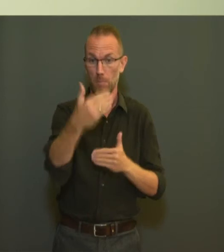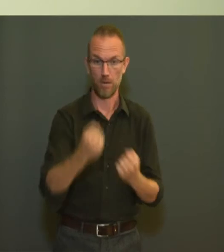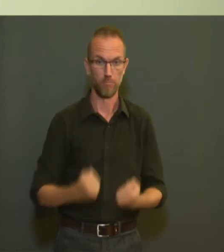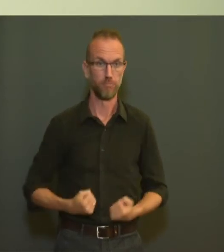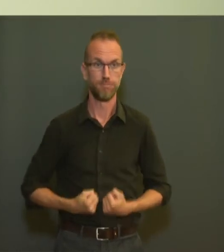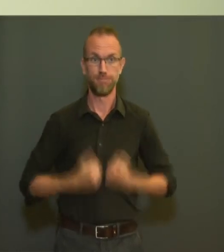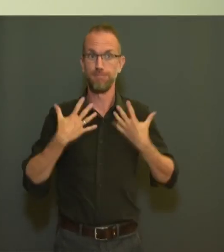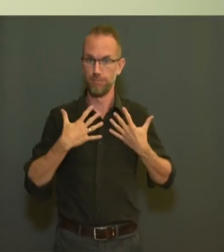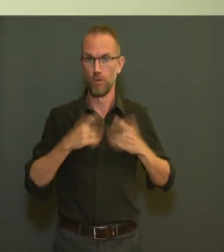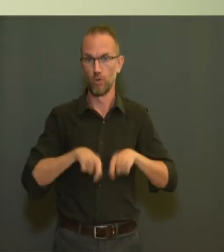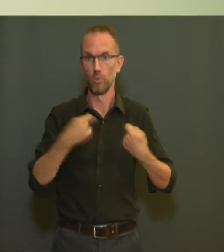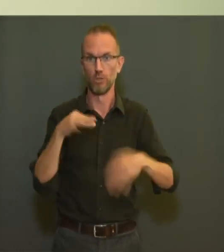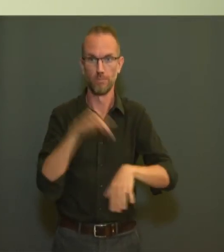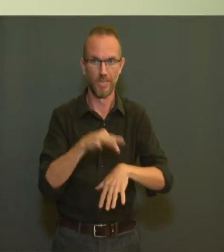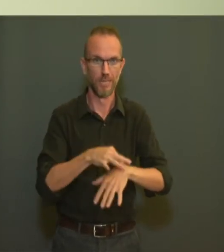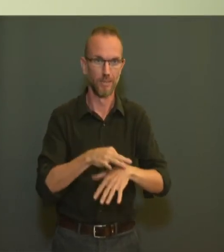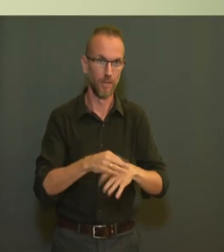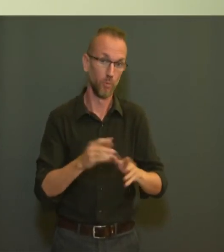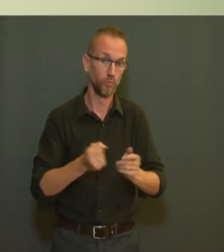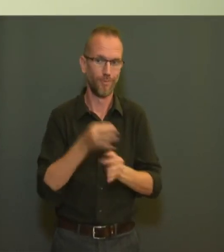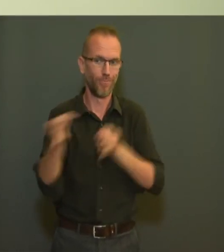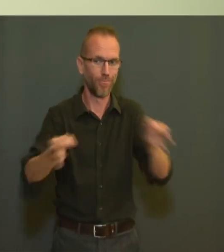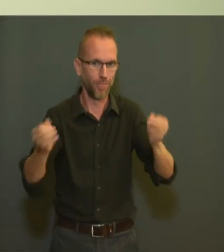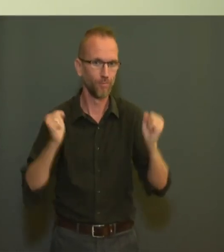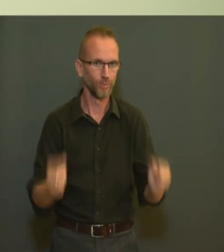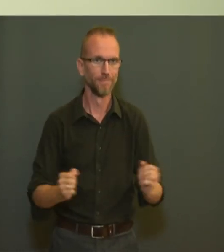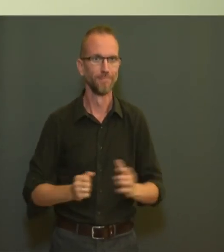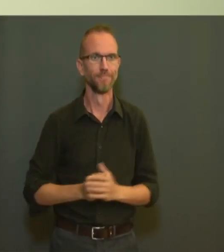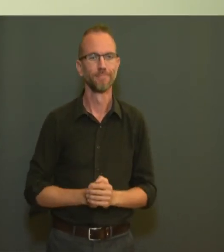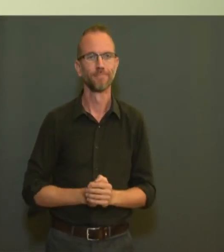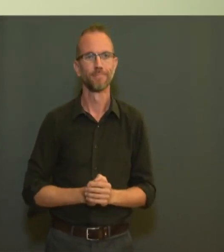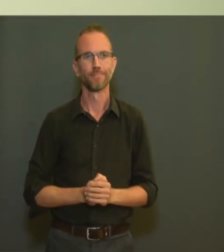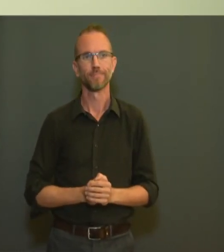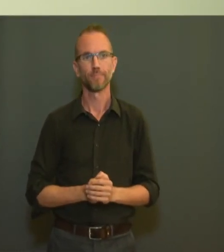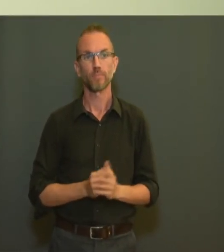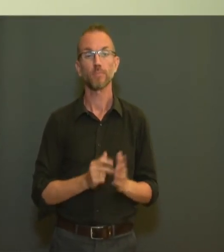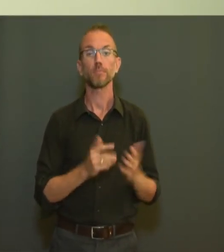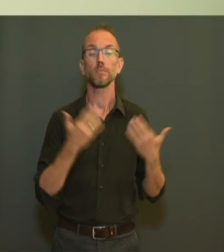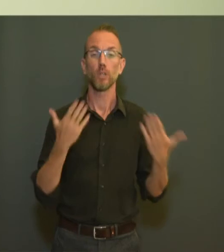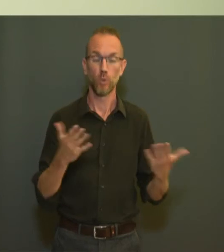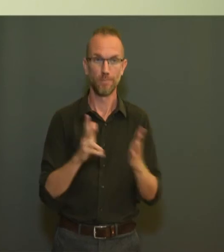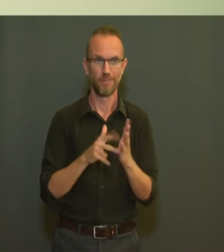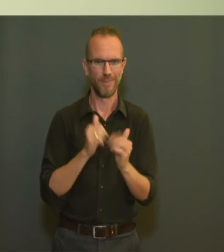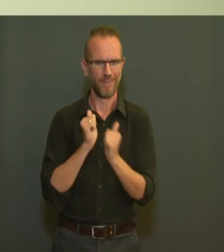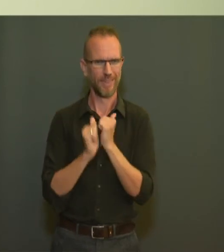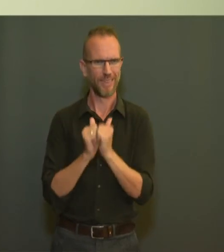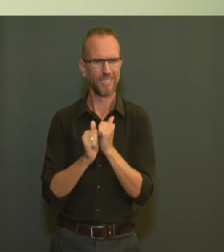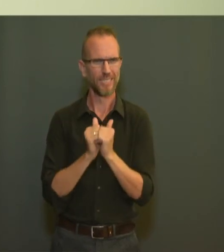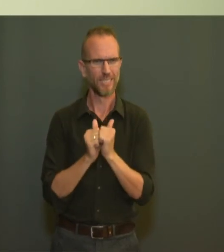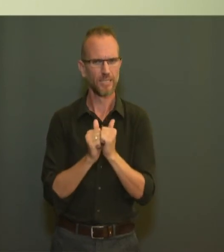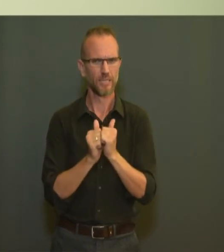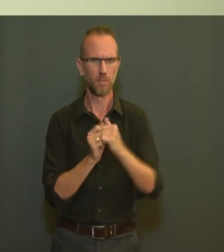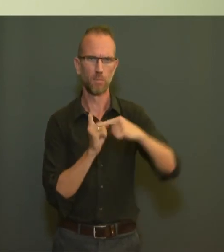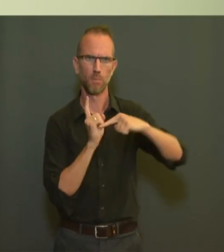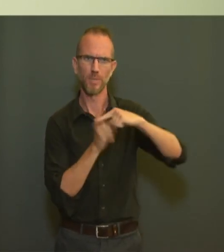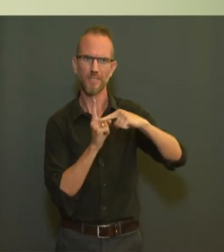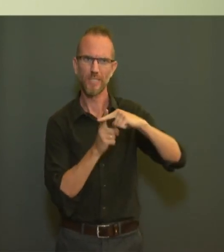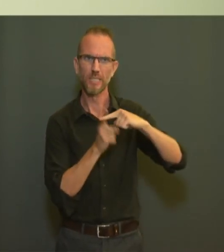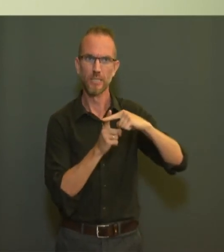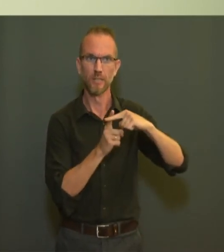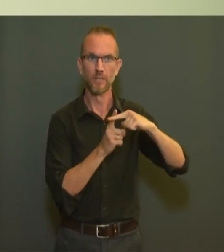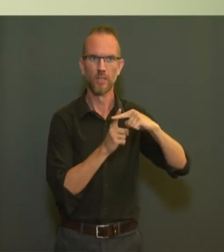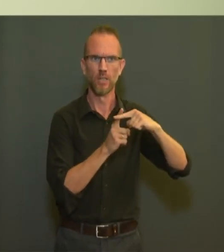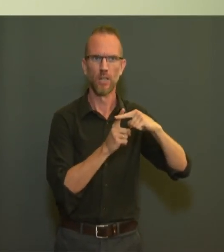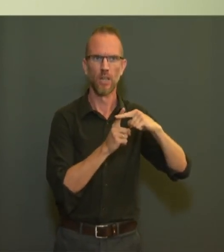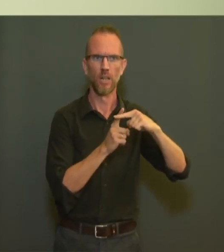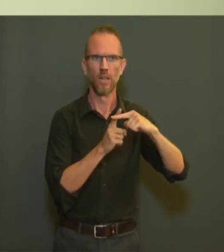Quel est l'impact de ces tests positifs venant de zones rouges par rapport à la totalité des tests positifs dans le pays? Eh bien, on estime